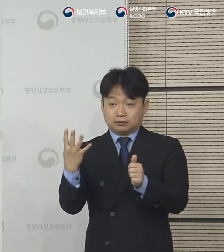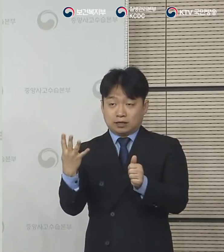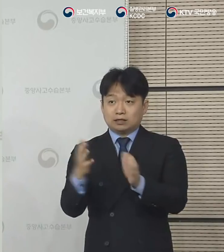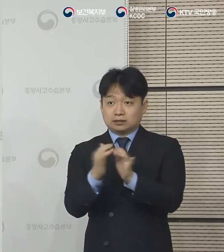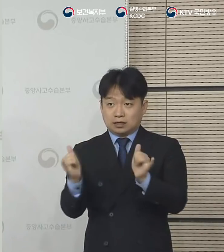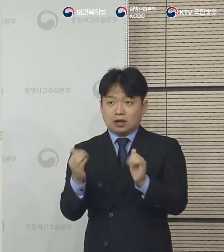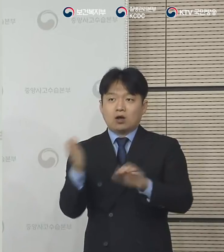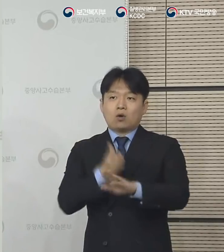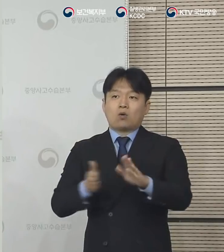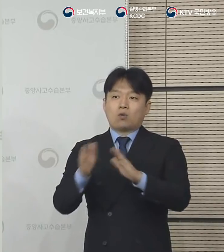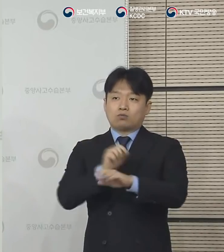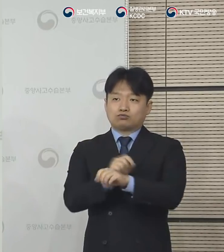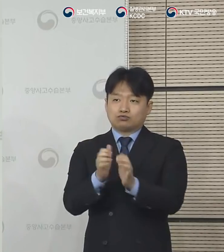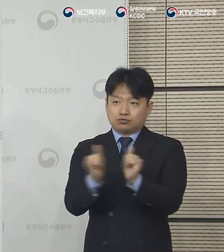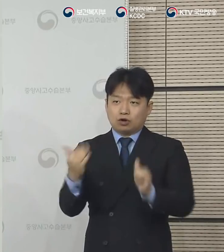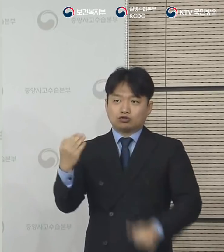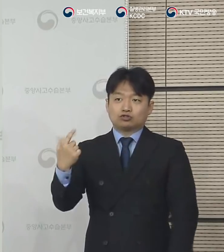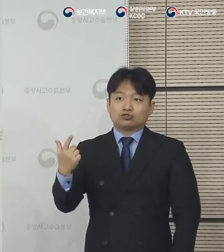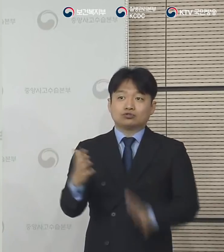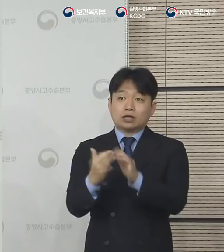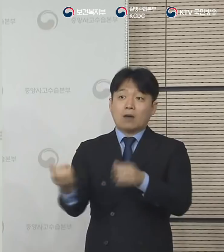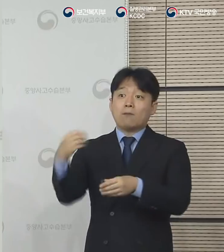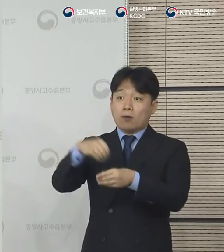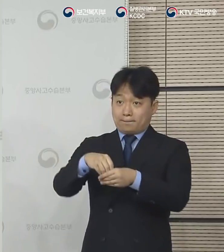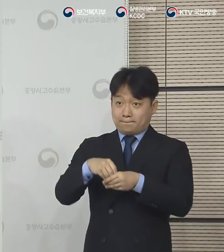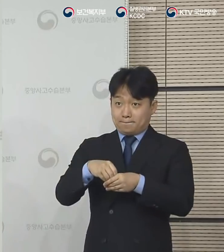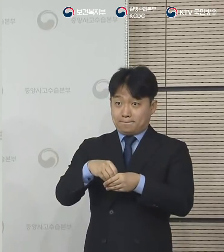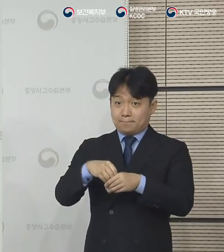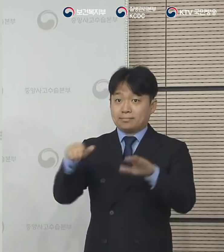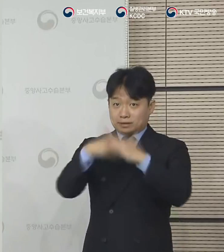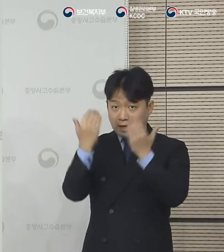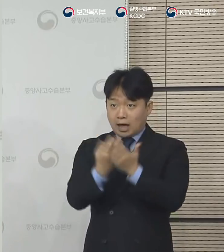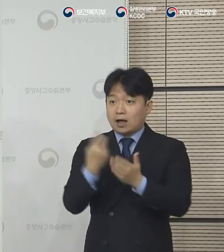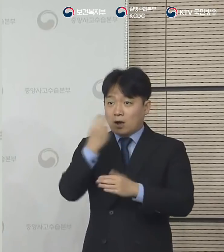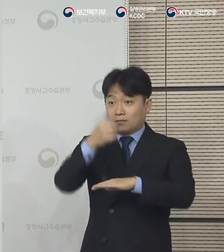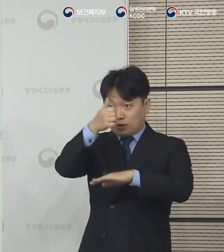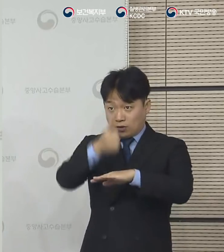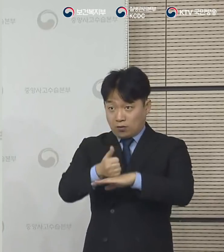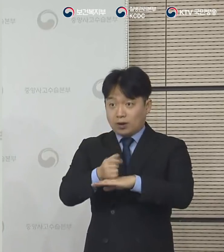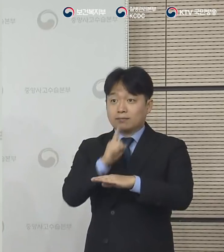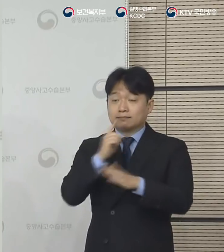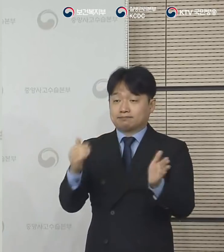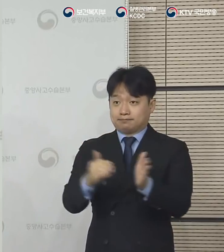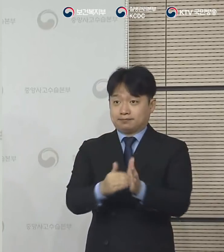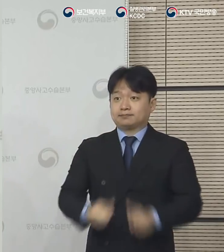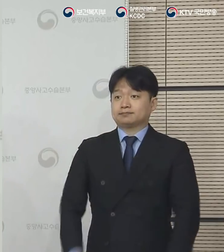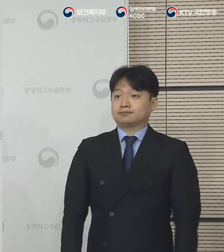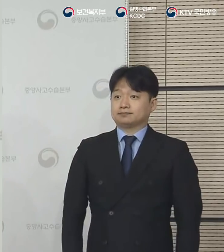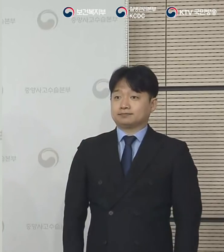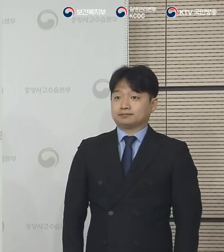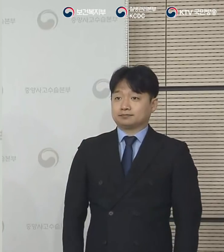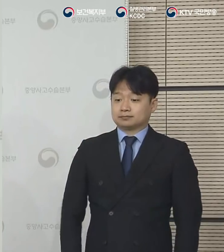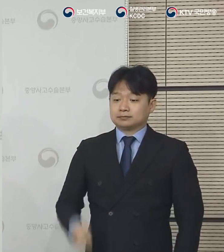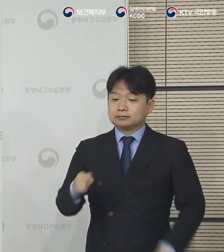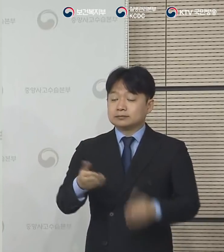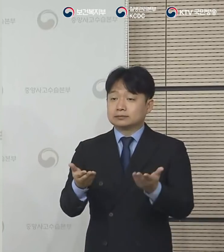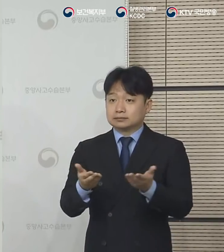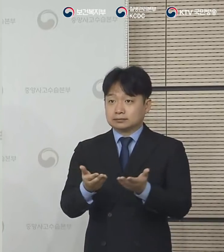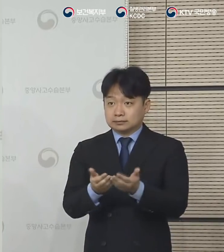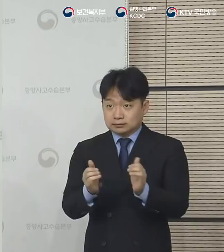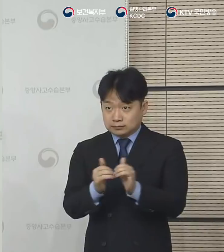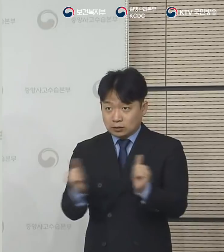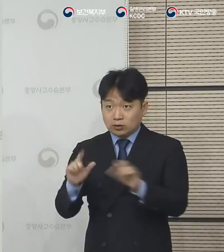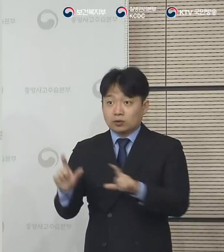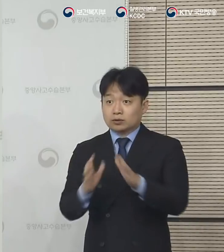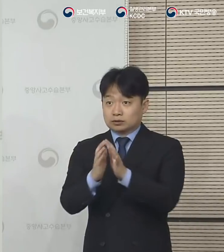공무원 등 96명을 포함한 전체에 대한 검사 결과였습니다. 이분들에게는 증상 발병